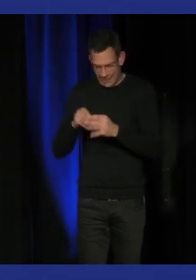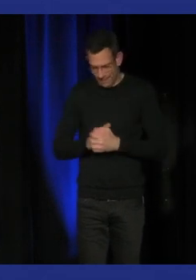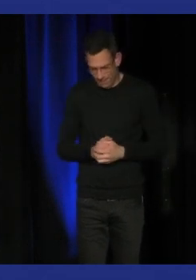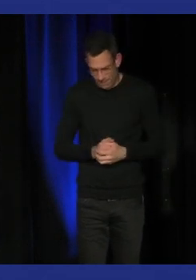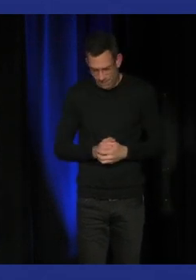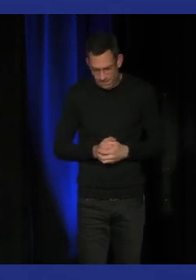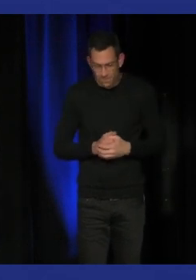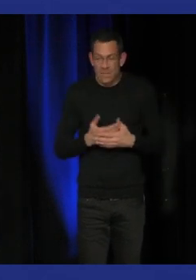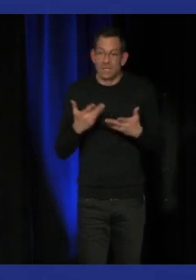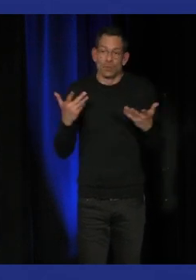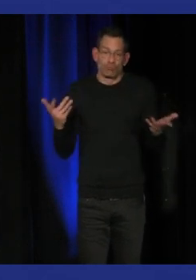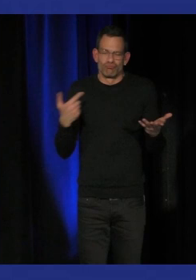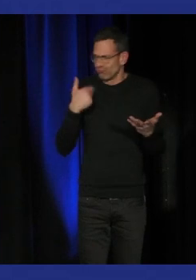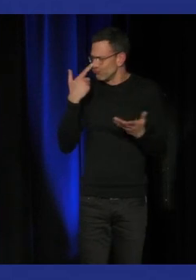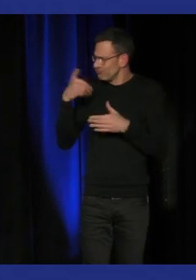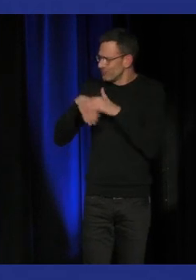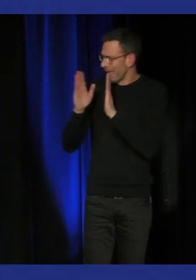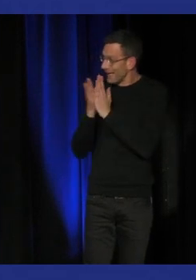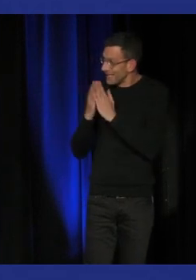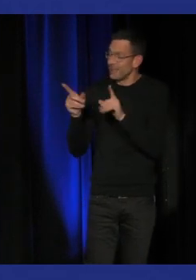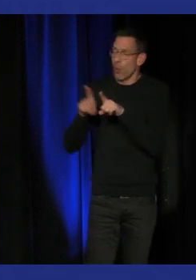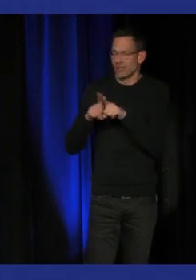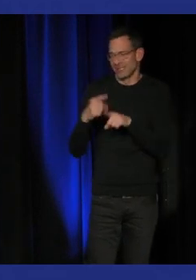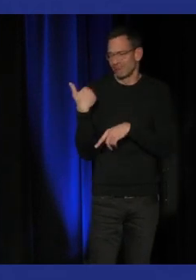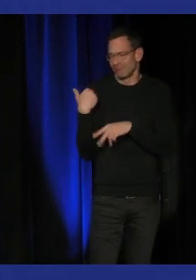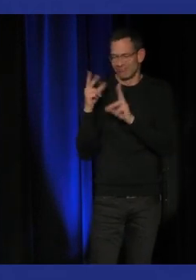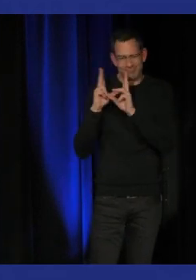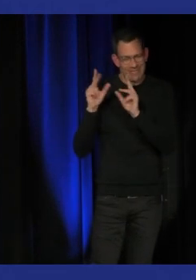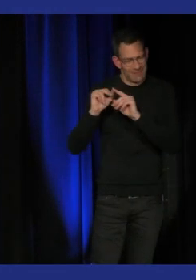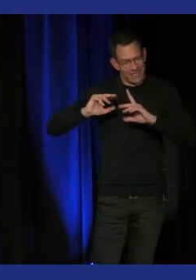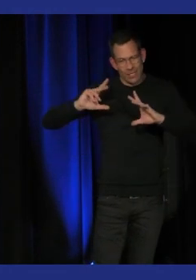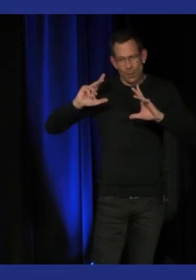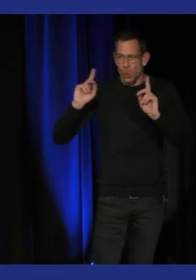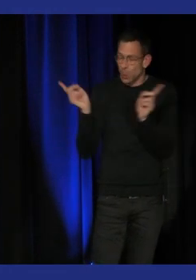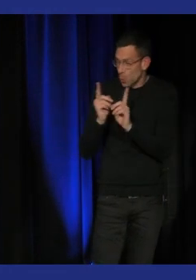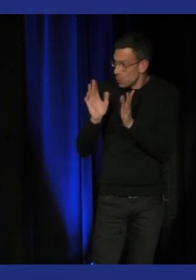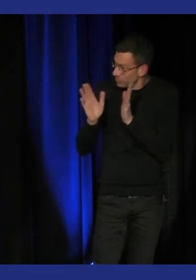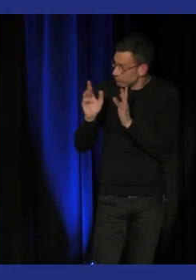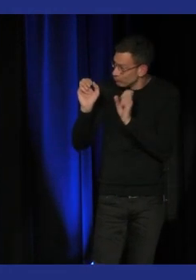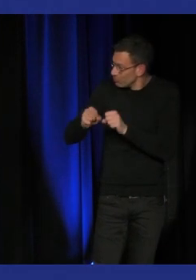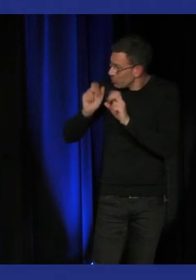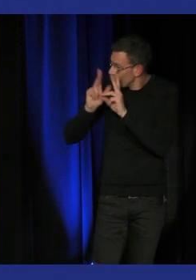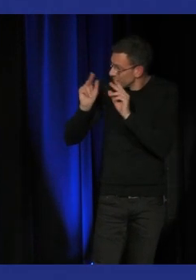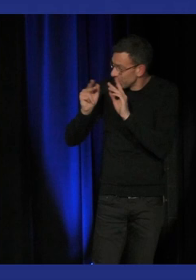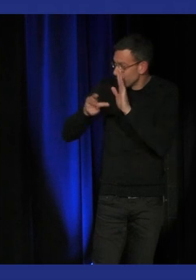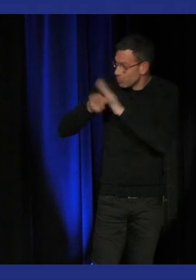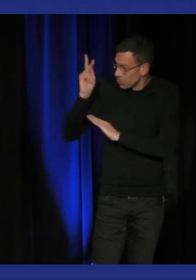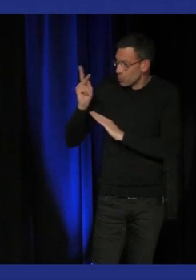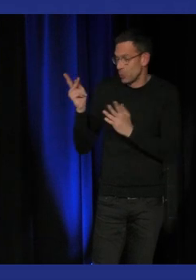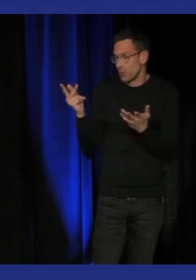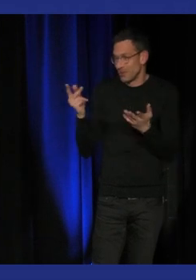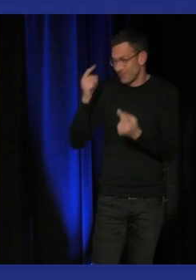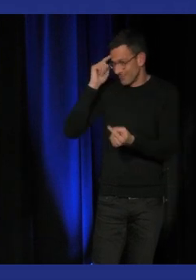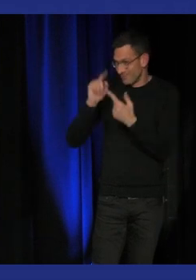Du coup, je trouve que voilà, dans l'ouvrage, et puis là, vous l'avez rappelé un peu rapidement, ça pourrait être intéressant de vous entendre le préciser davantage, sur